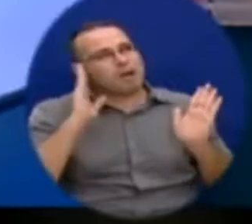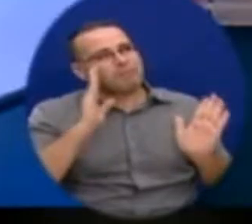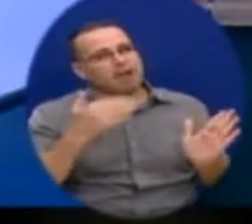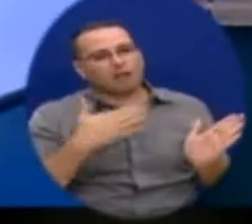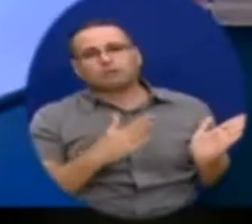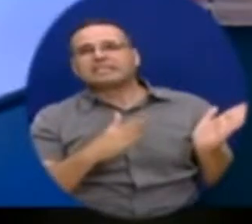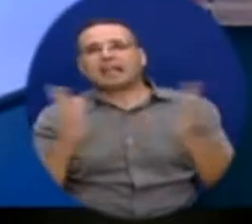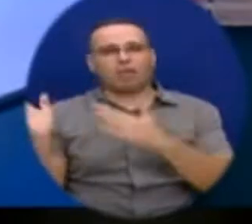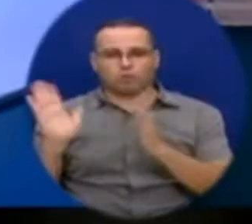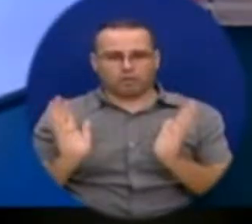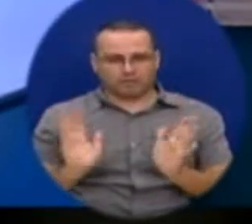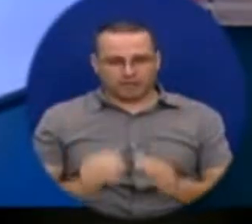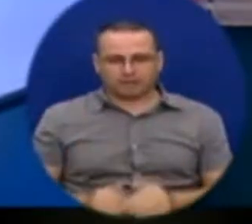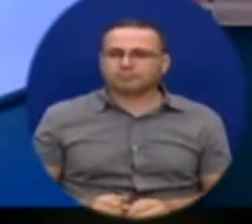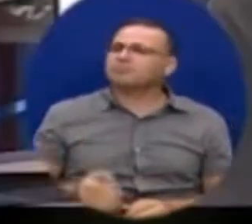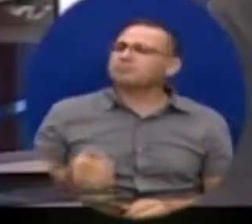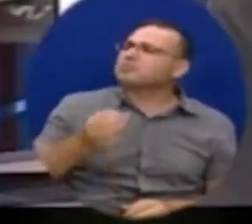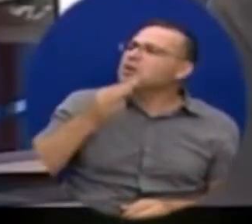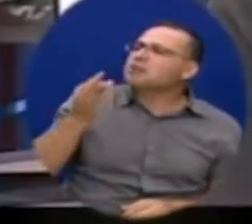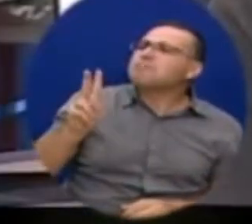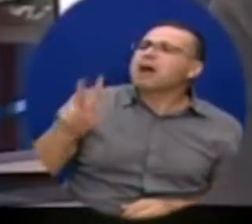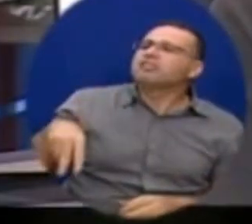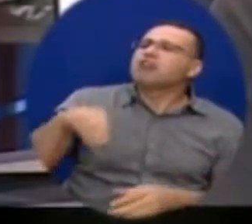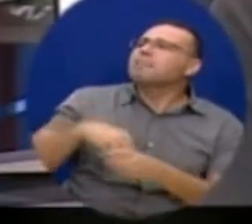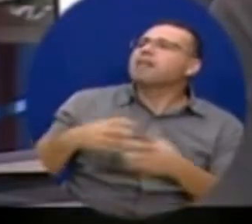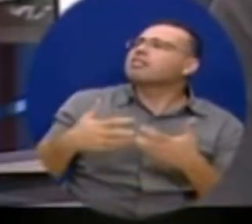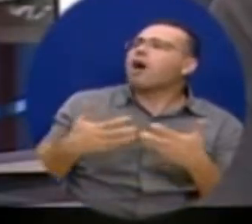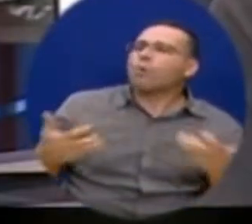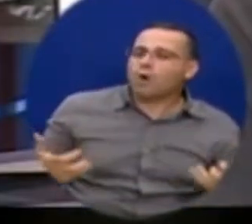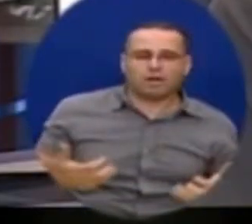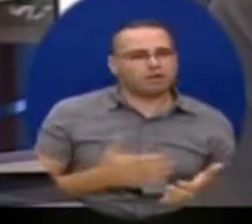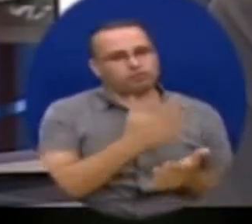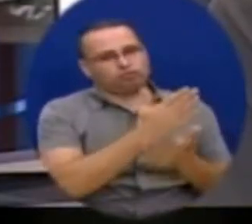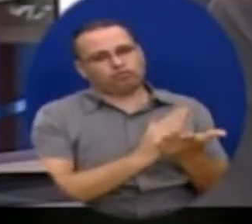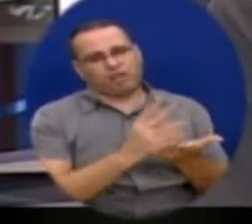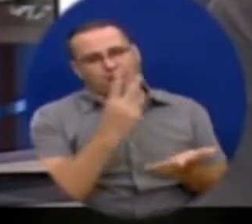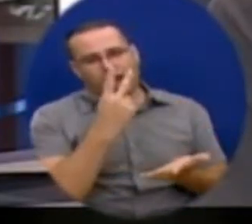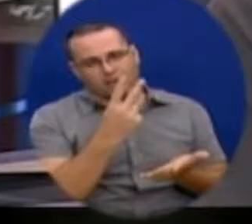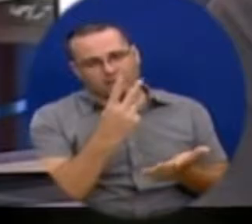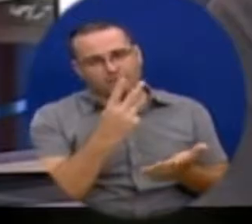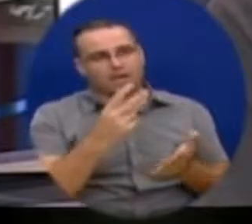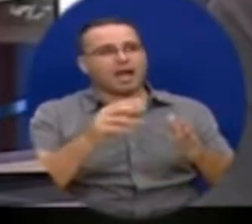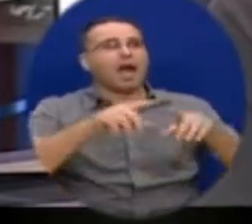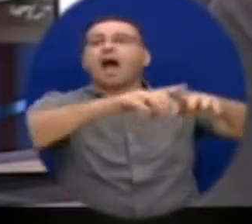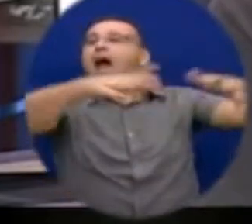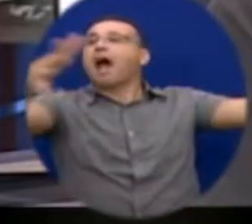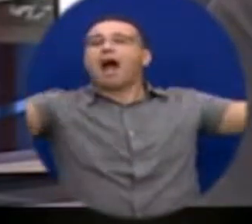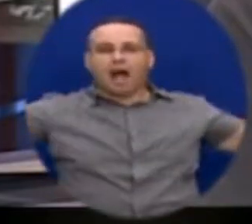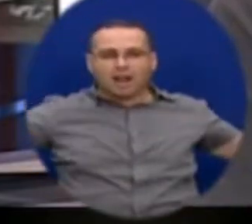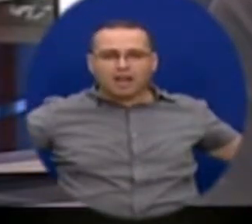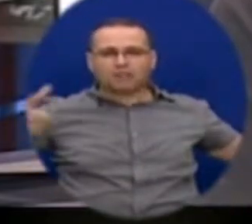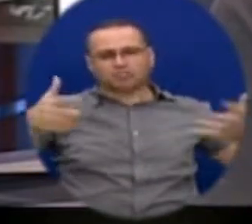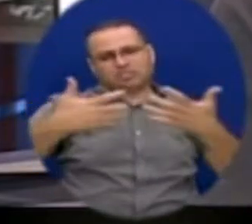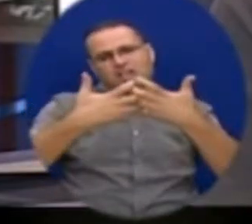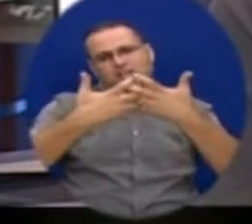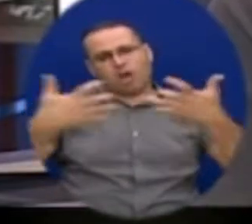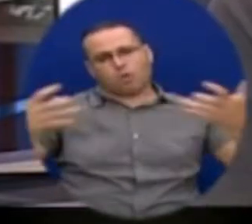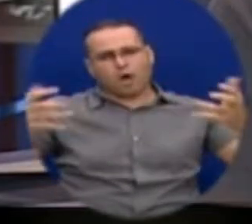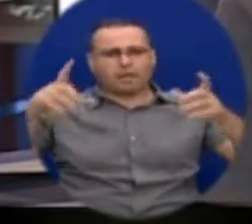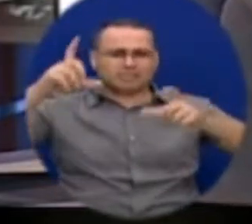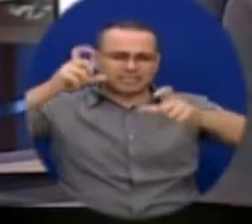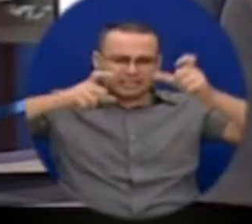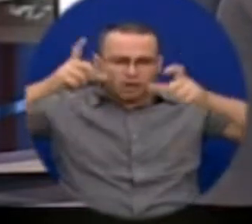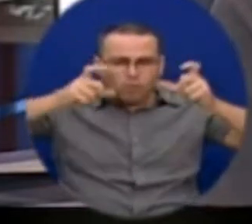עצמה? התערוכה, יש בה שני חלקים. חלק אחד הוא חלל שבו תערוכה כמו שתערוכה מוצגת, עם